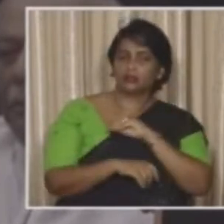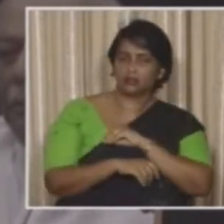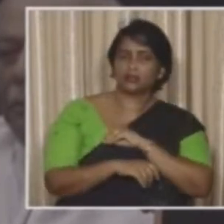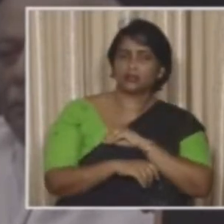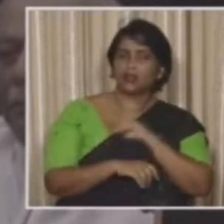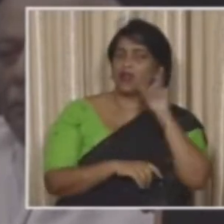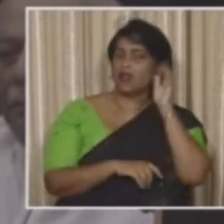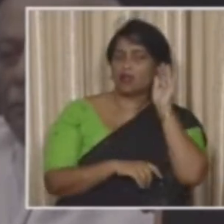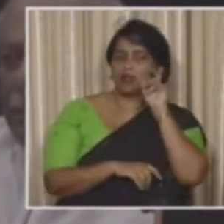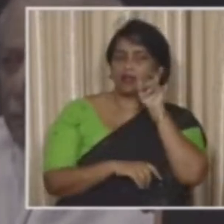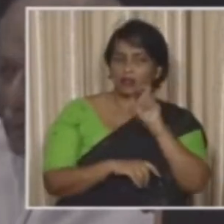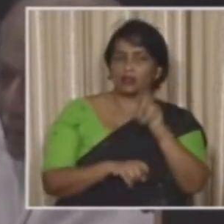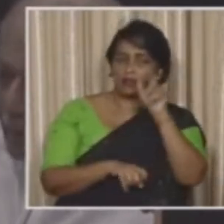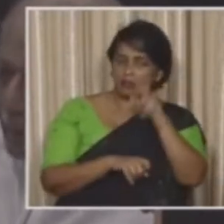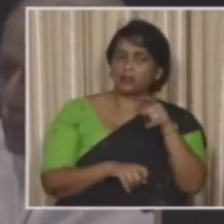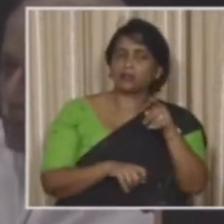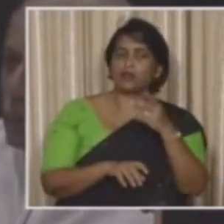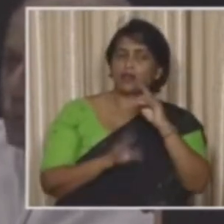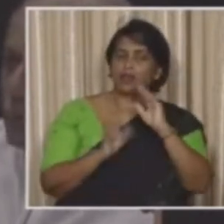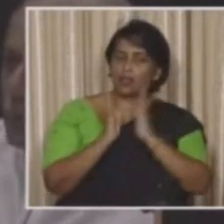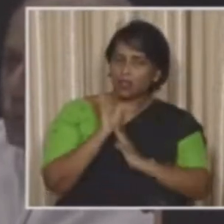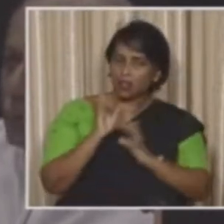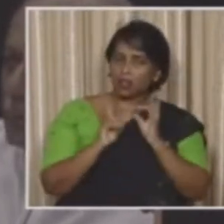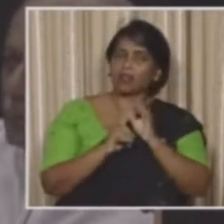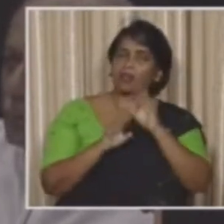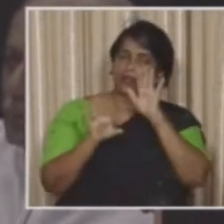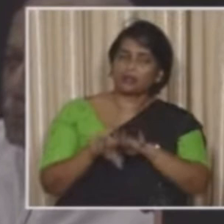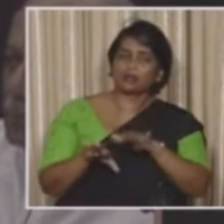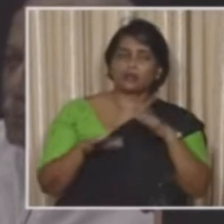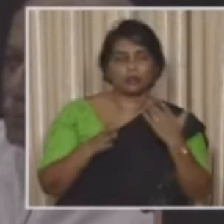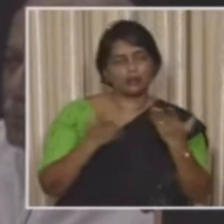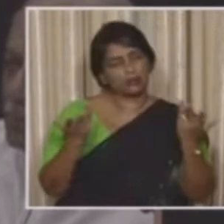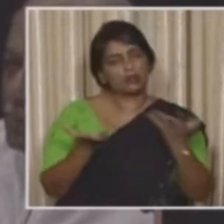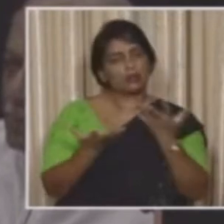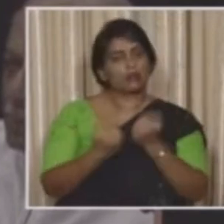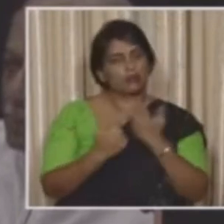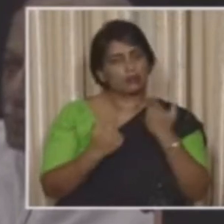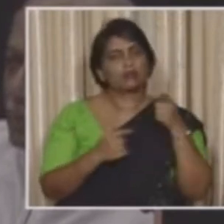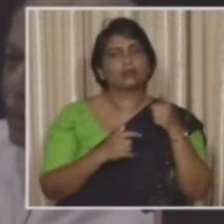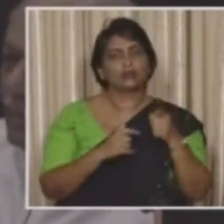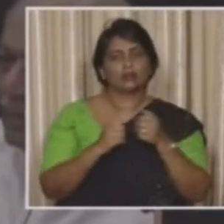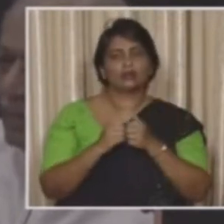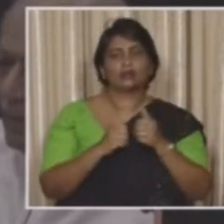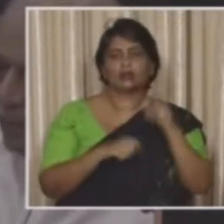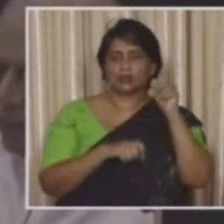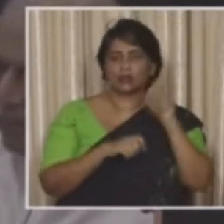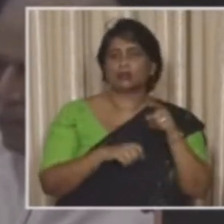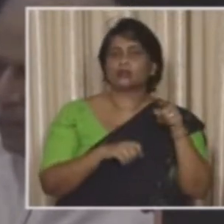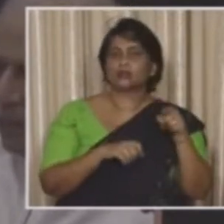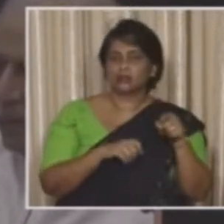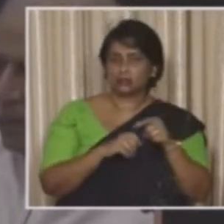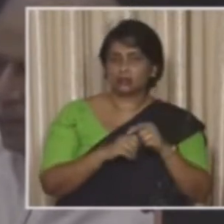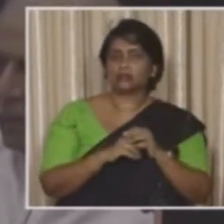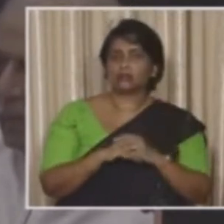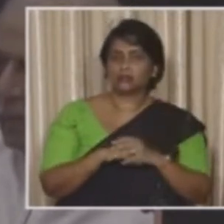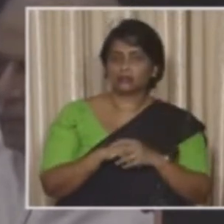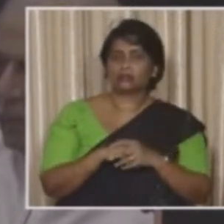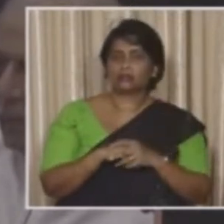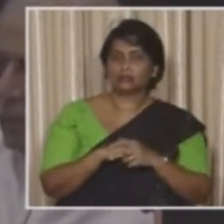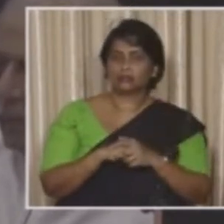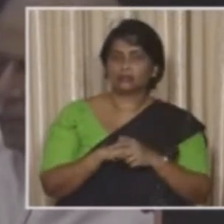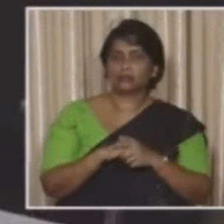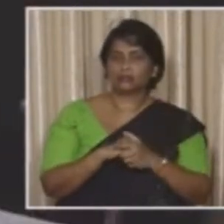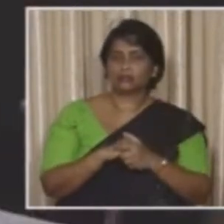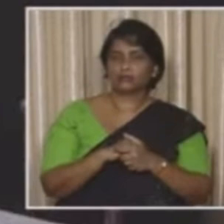අහලා බලන්න ඔය නිලධාරීන් ඉන්නවා ඇමතිවරු පිටියත් නැතත් ගත්තත් නැතත් ඔක කරන නිලධාරීන් කීප දෙනෙක් ඉන්නවා බව මිස